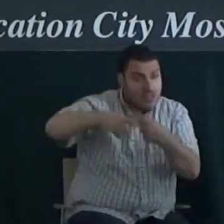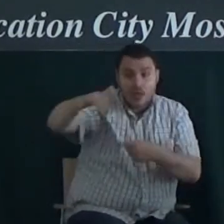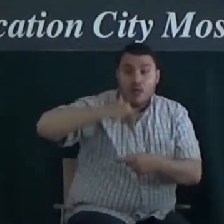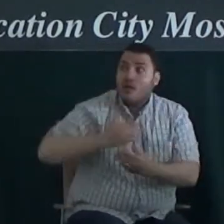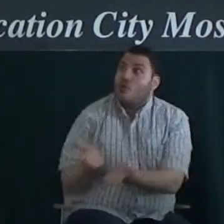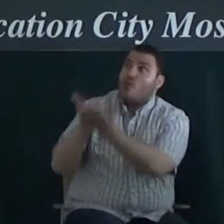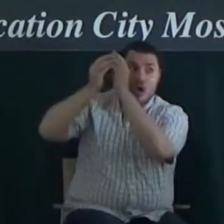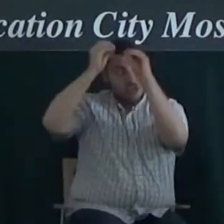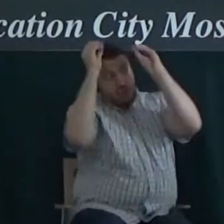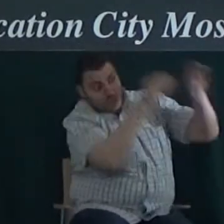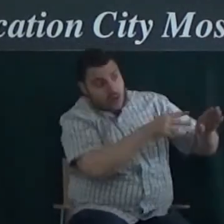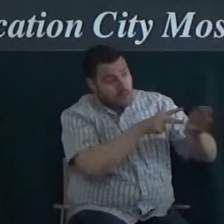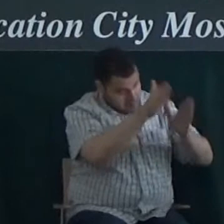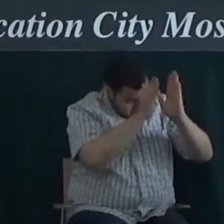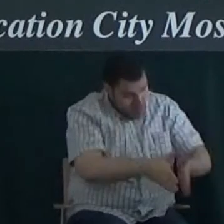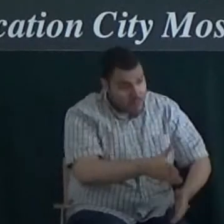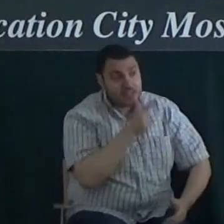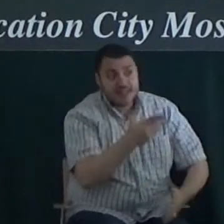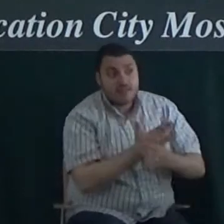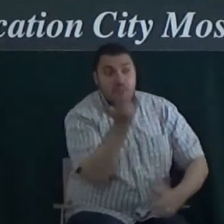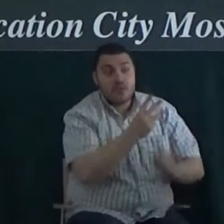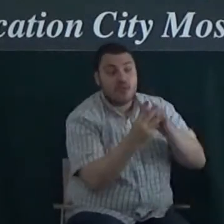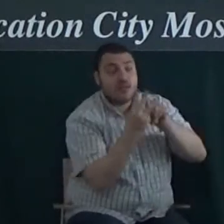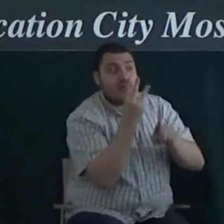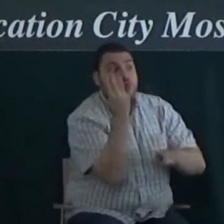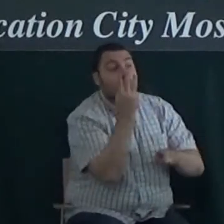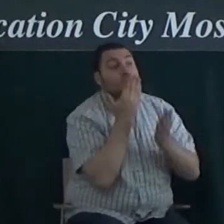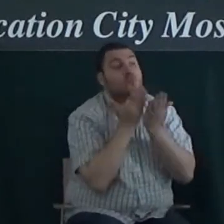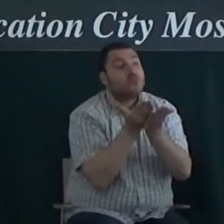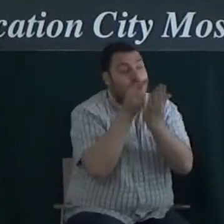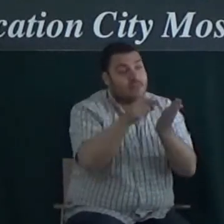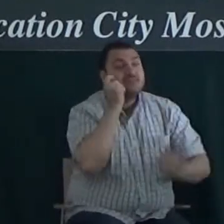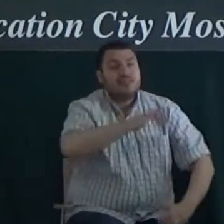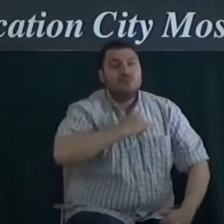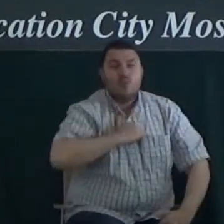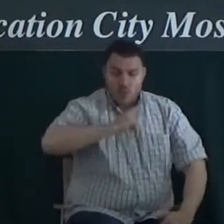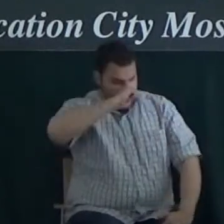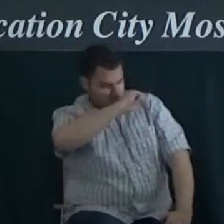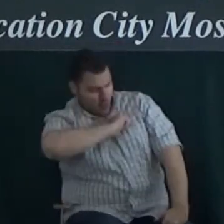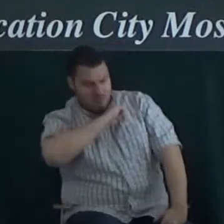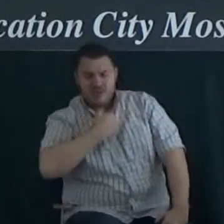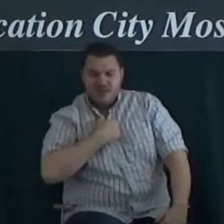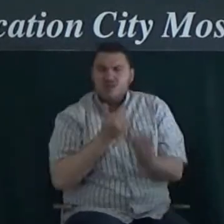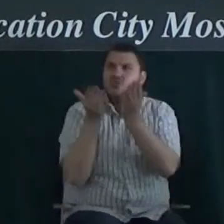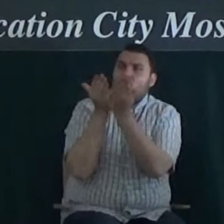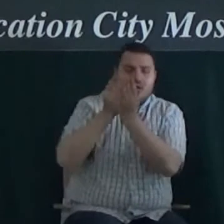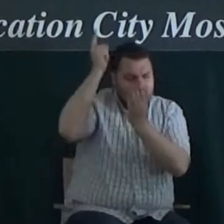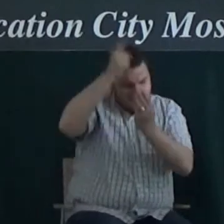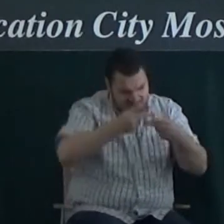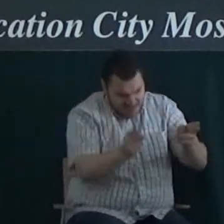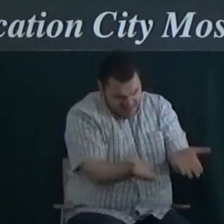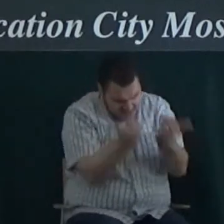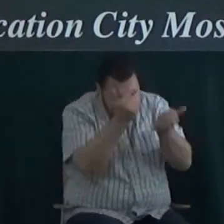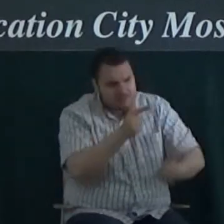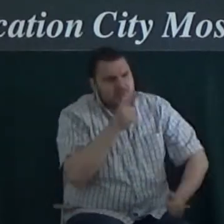فيهن، ثم ذكر منها وقال: ودعوة المظلوم يرفعها الله فوق الغمام، ثم